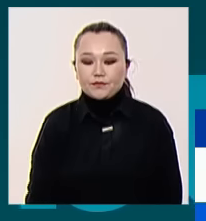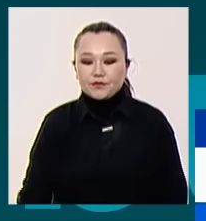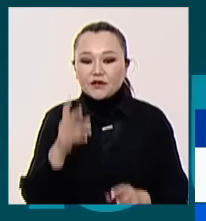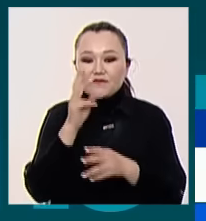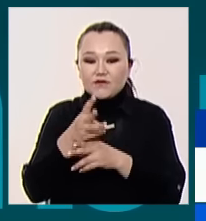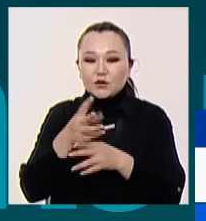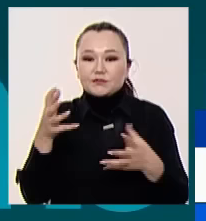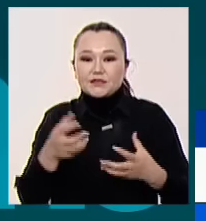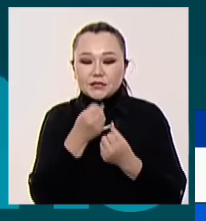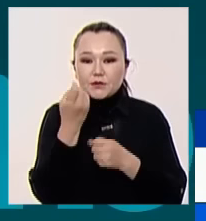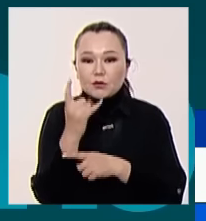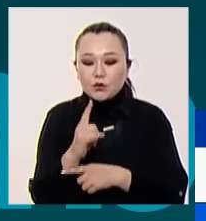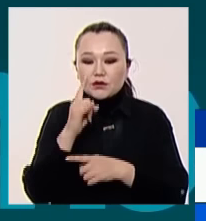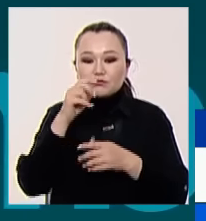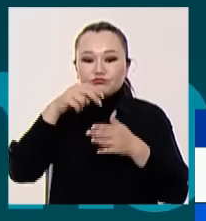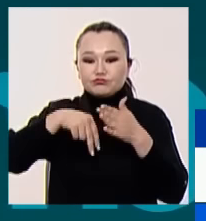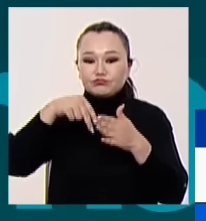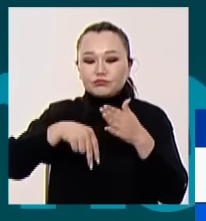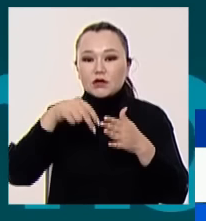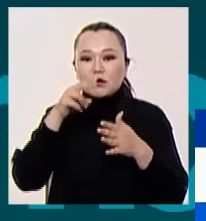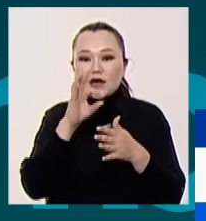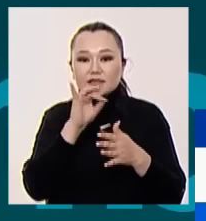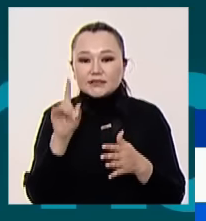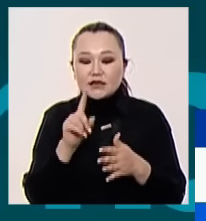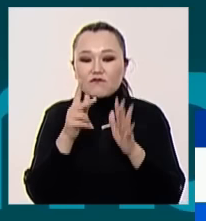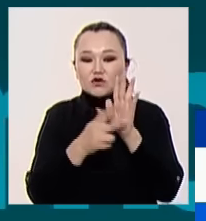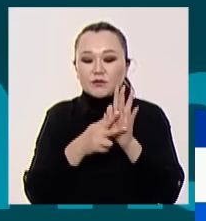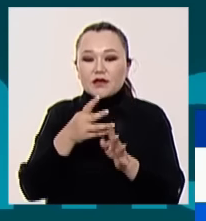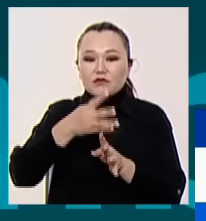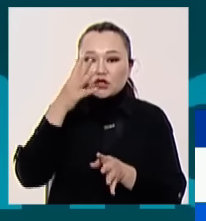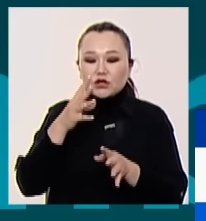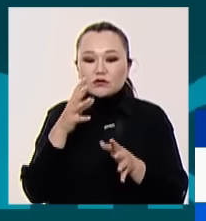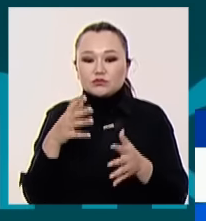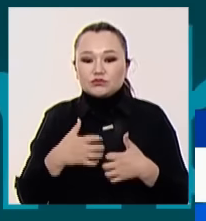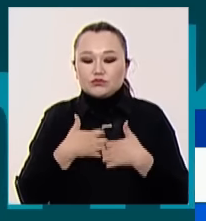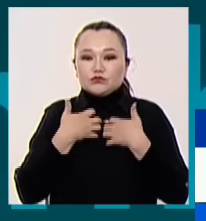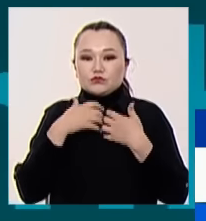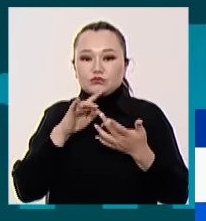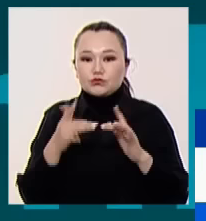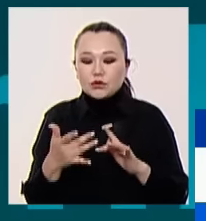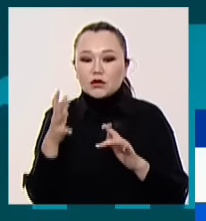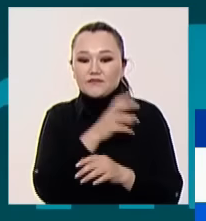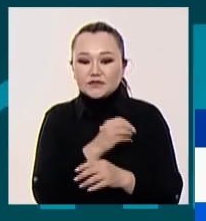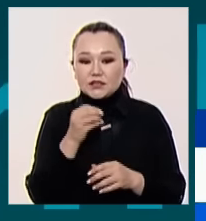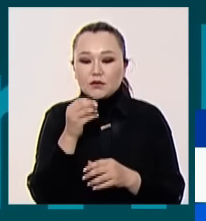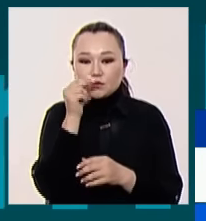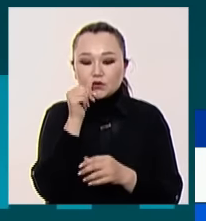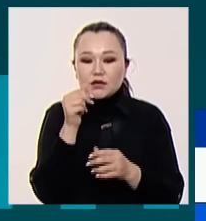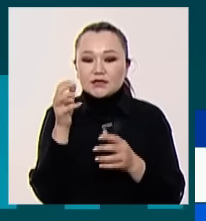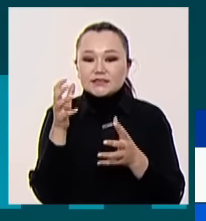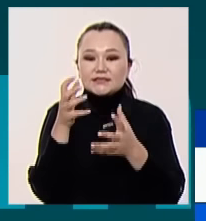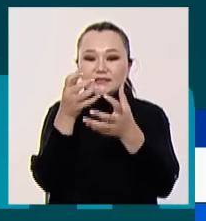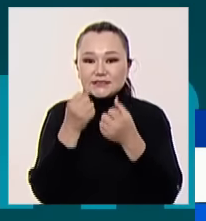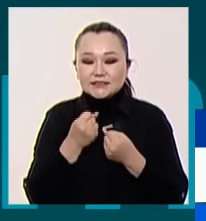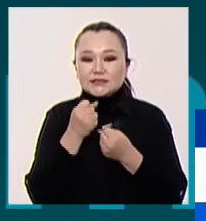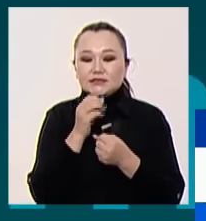Видео со спасением ребенка, свисающего с карниза 8-го этажа, взбудоражило соцсети. На кадрах мужчина этажом ниже буквально срывает